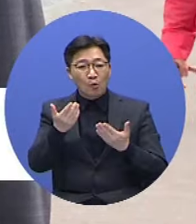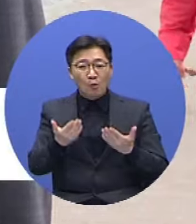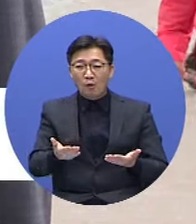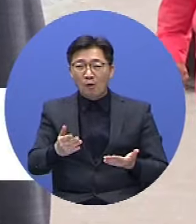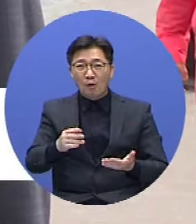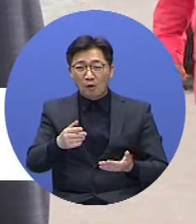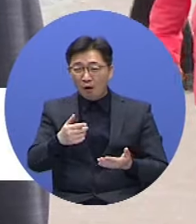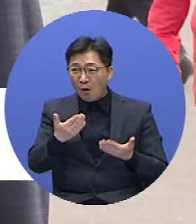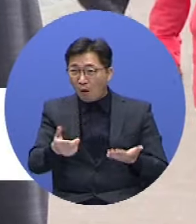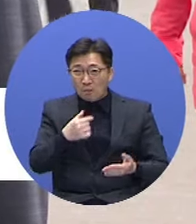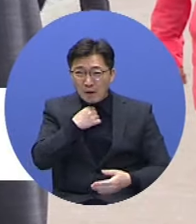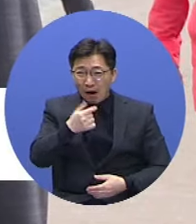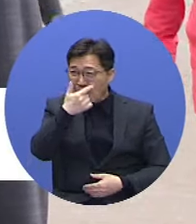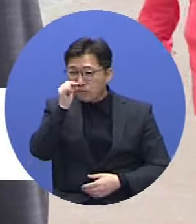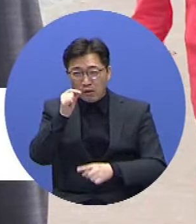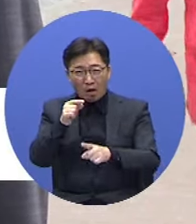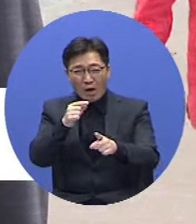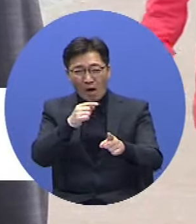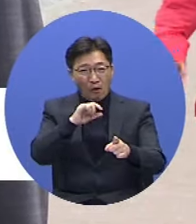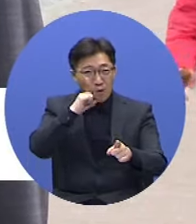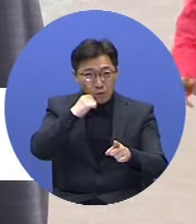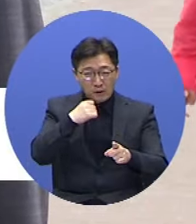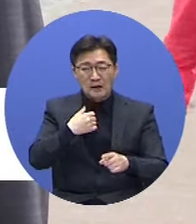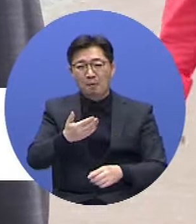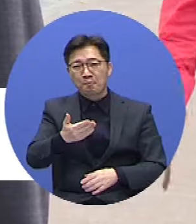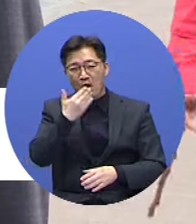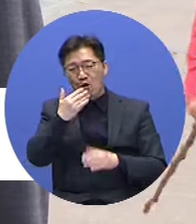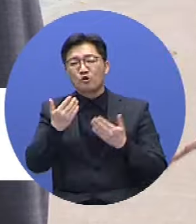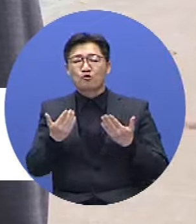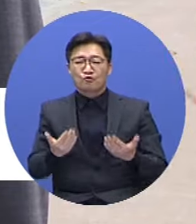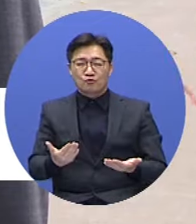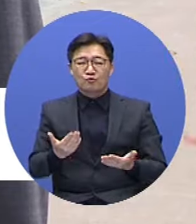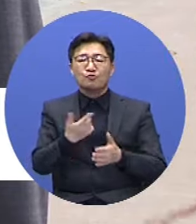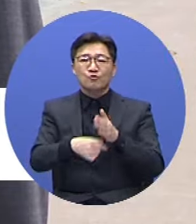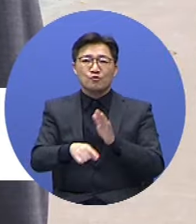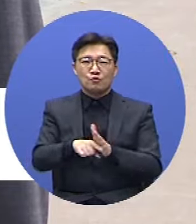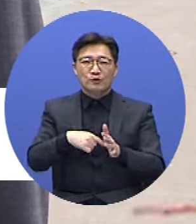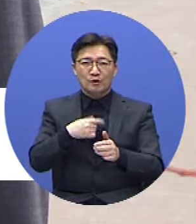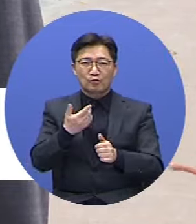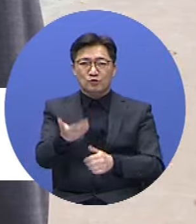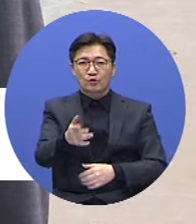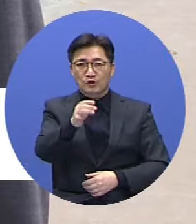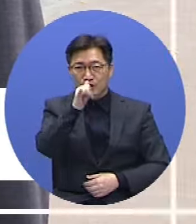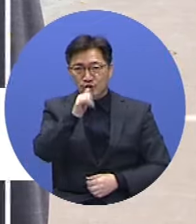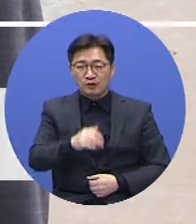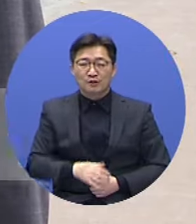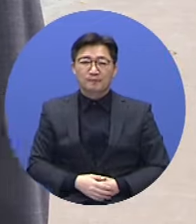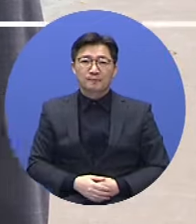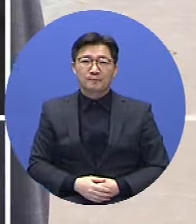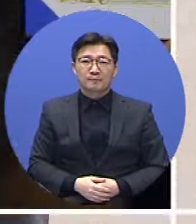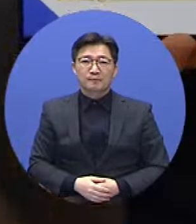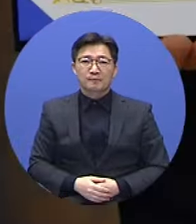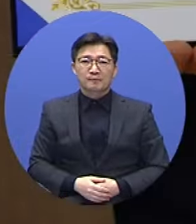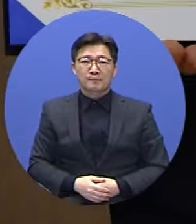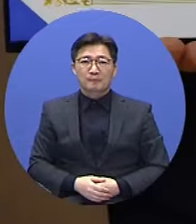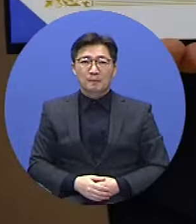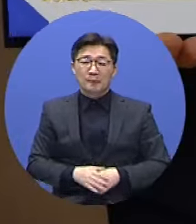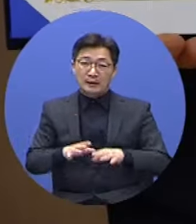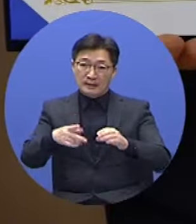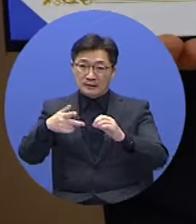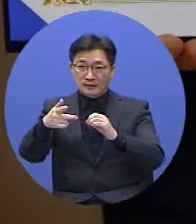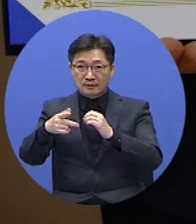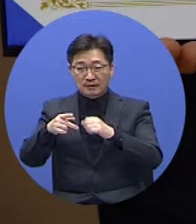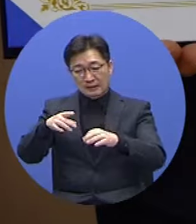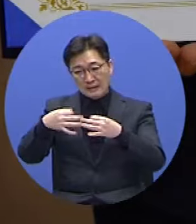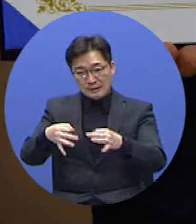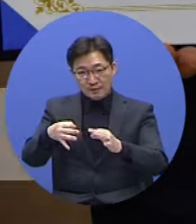공간과 먹거리를 해결하여 더 많은 관광객이 우리 군을 찾아올 것으로 기대하고 있습니다. 김제 시와